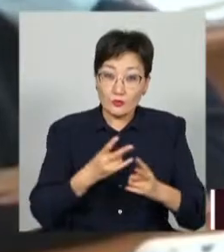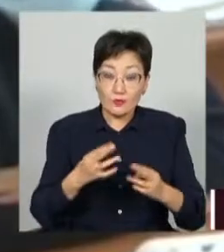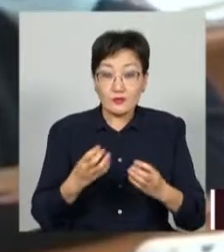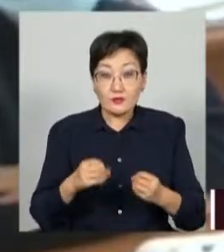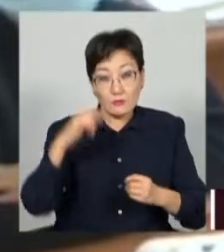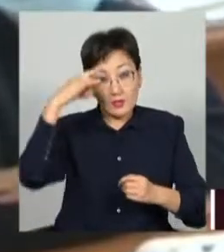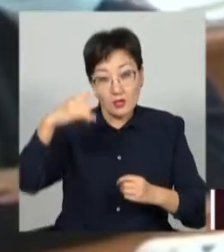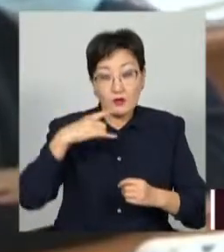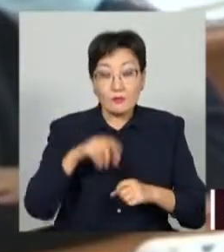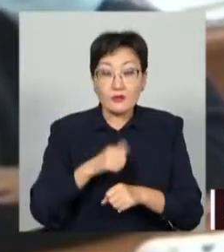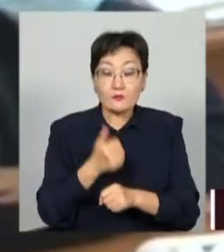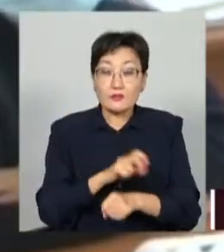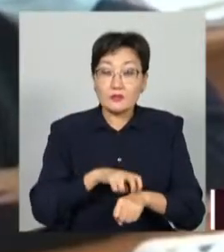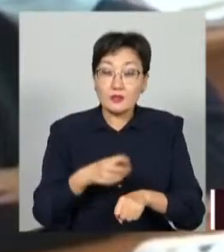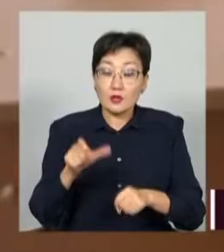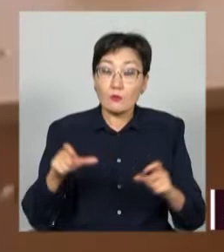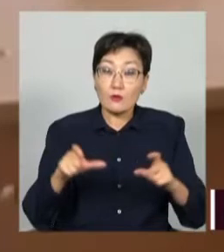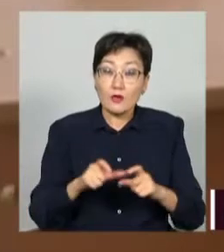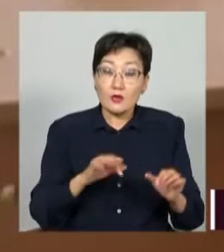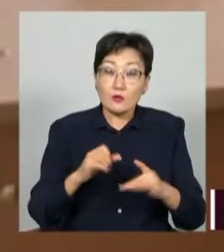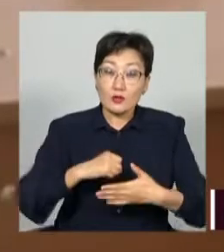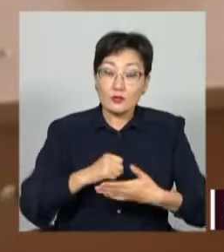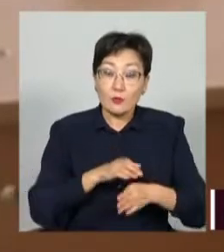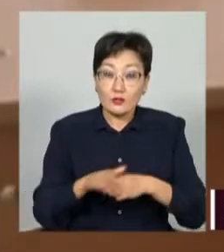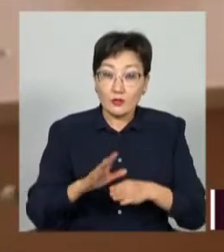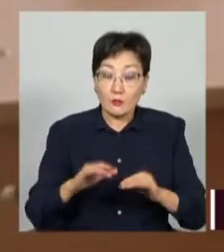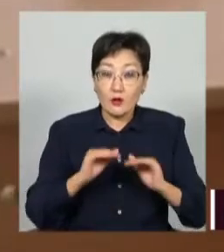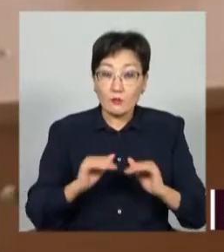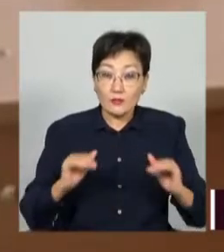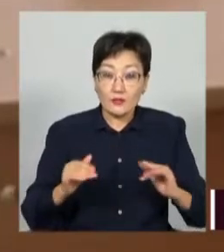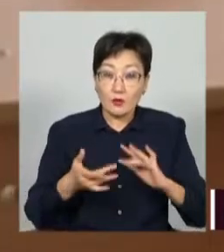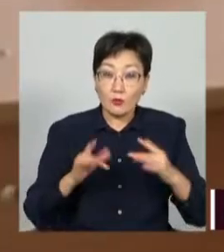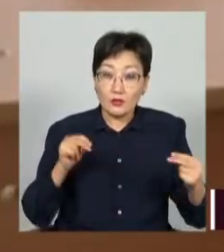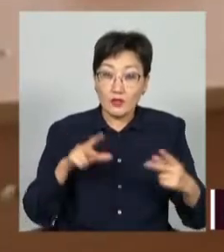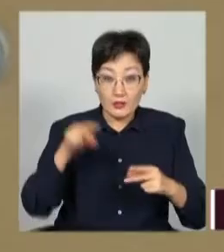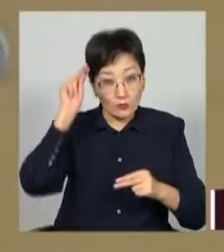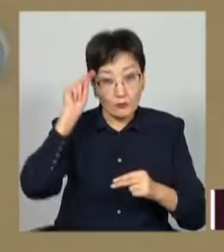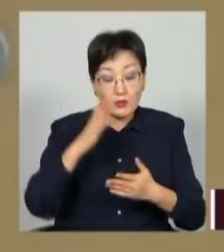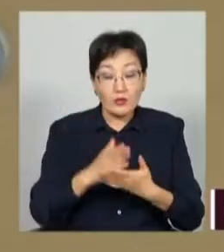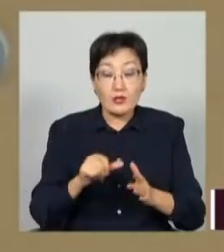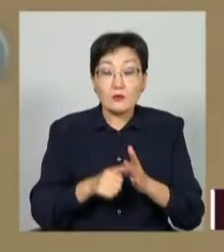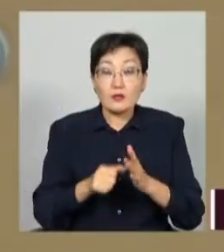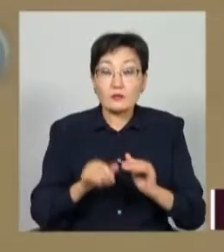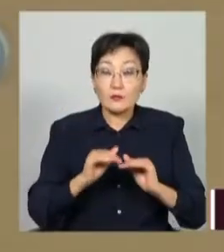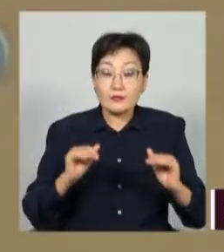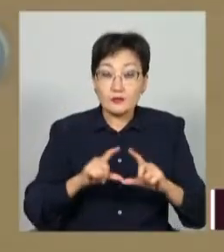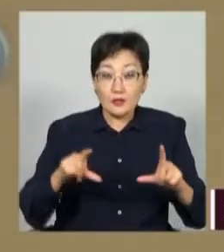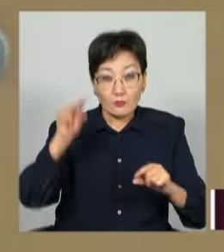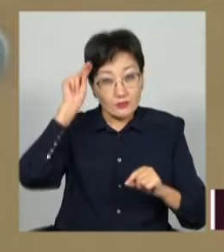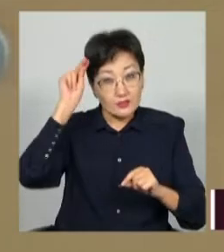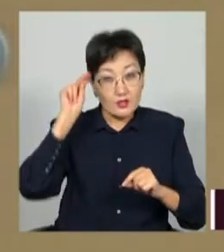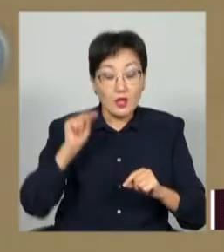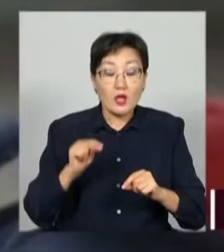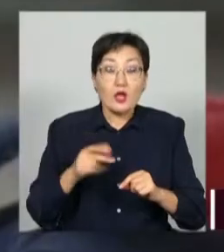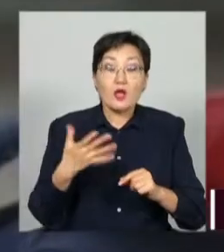бөлек еліміздің бас дәрігері егер карантин шаралары орындалмаса, оқушылар онлайн оқитынын ескертті. 600-ден астам оқушысы бар білім беру ұйымдарында